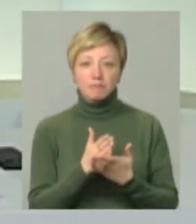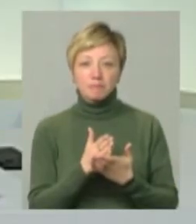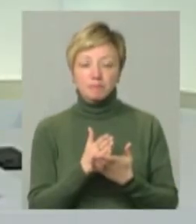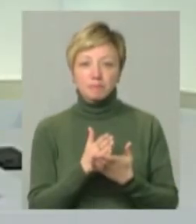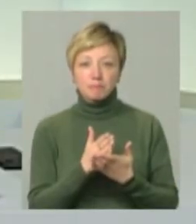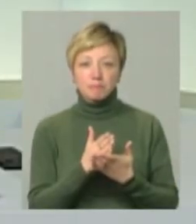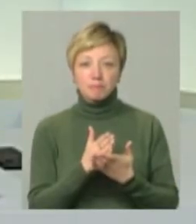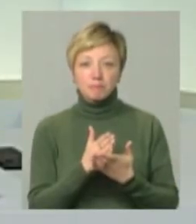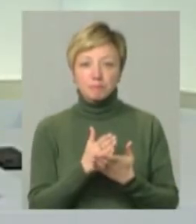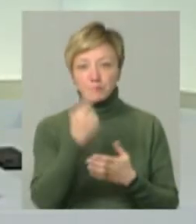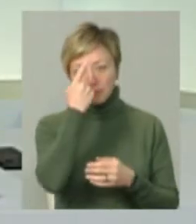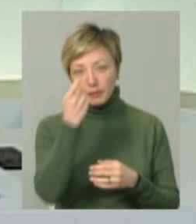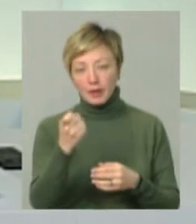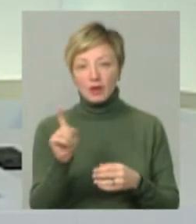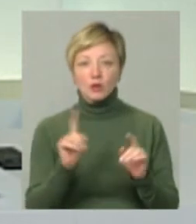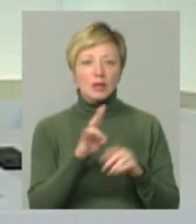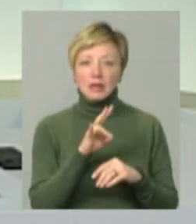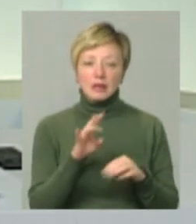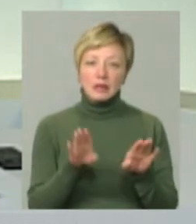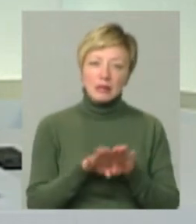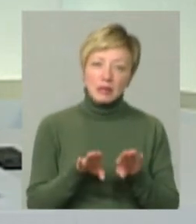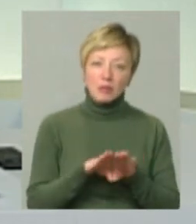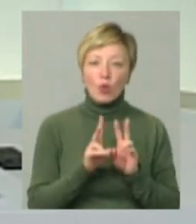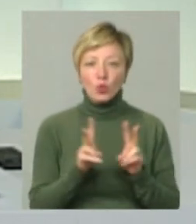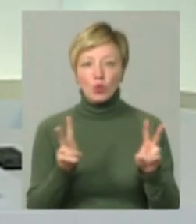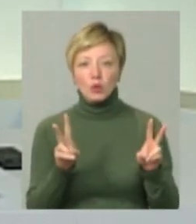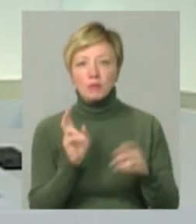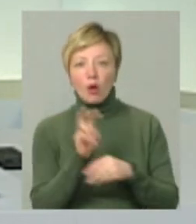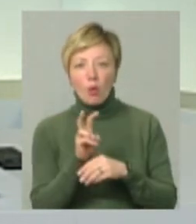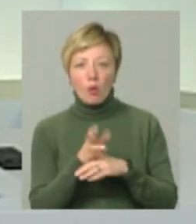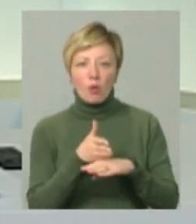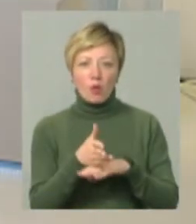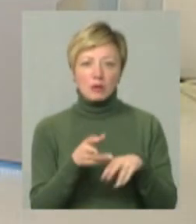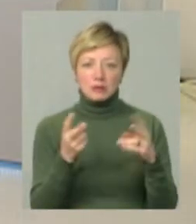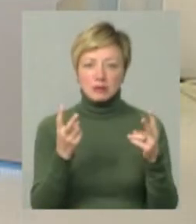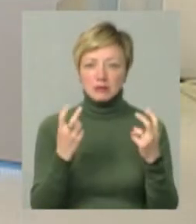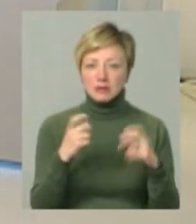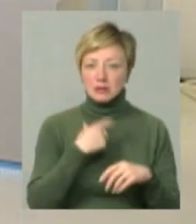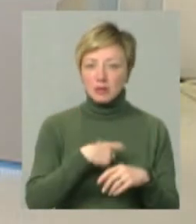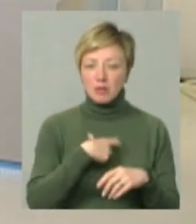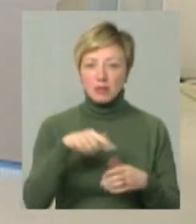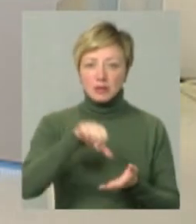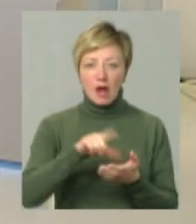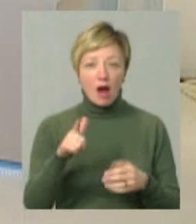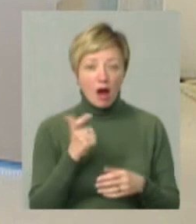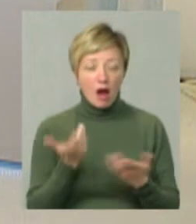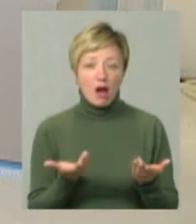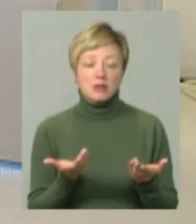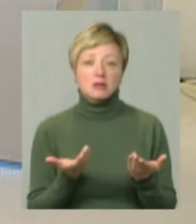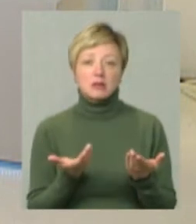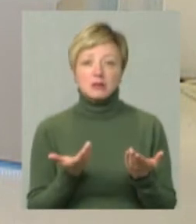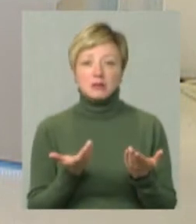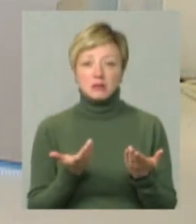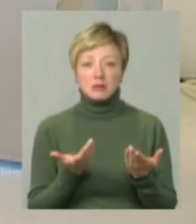такі були повідомлення, що нібито там хтось приходив, називався представником